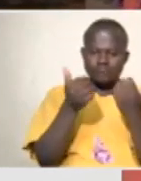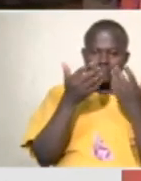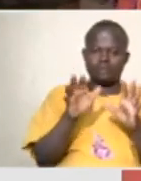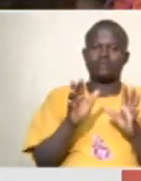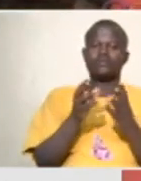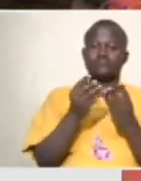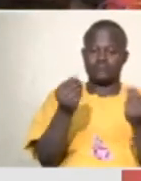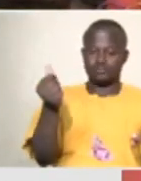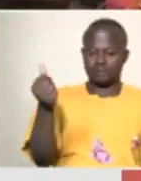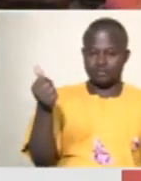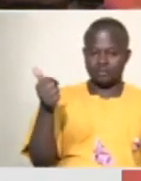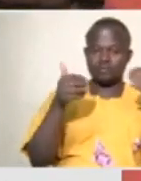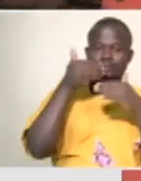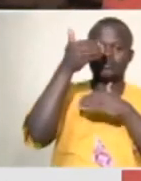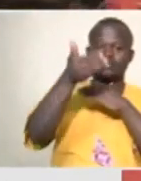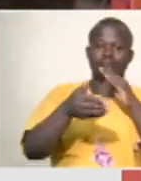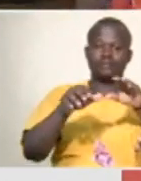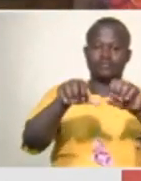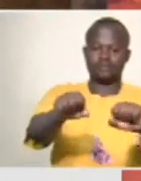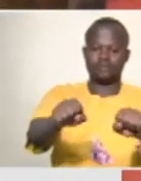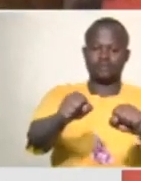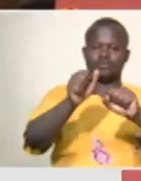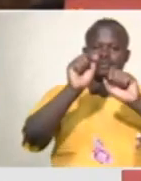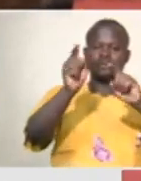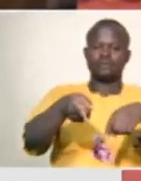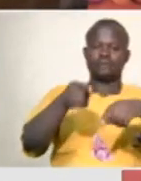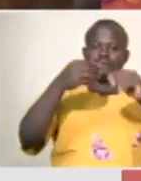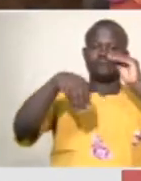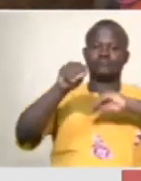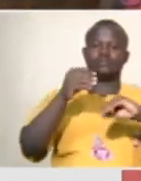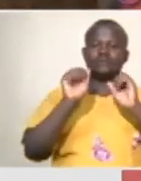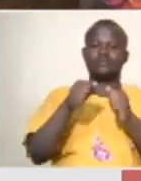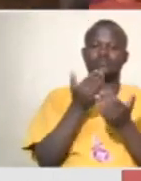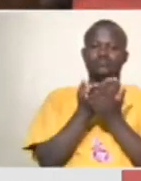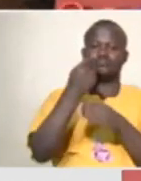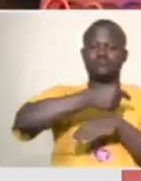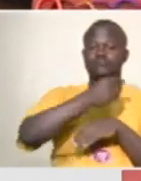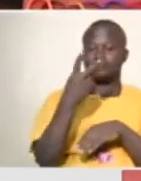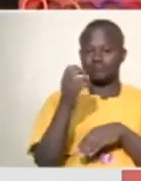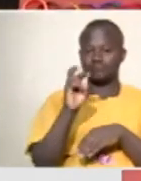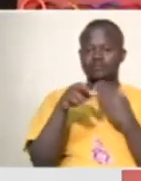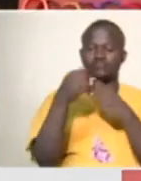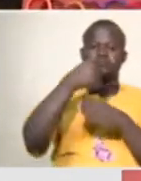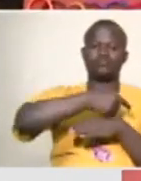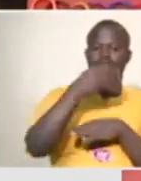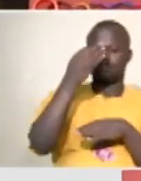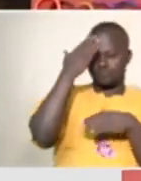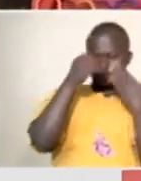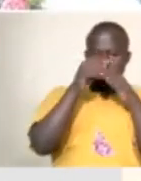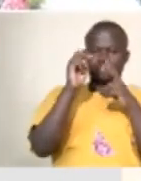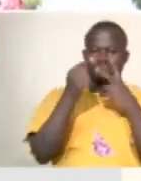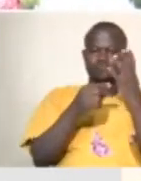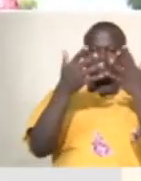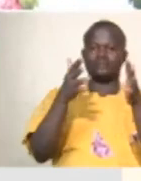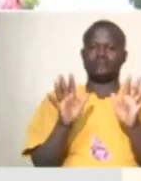gushya noneho ukayifata ukayishyira ku isoko ni ikintu gishobora gufata nk'iminsi 2 cyangwa 3 kugira ngo ibe ari produit